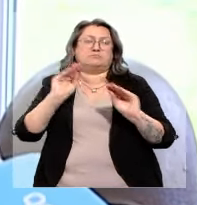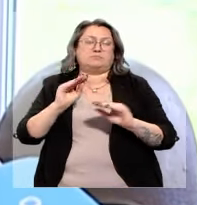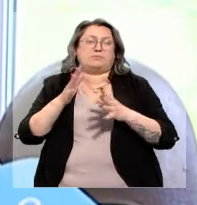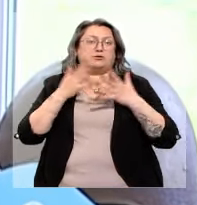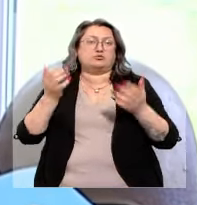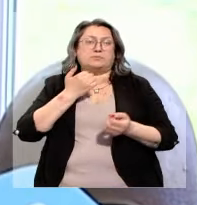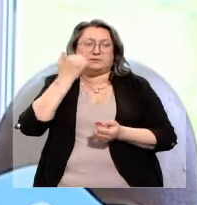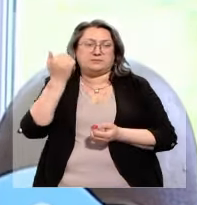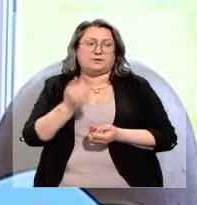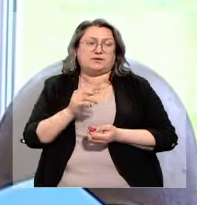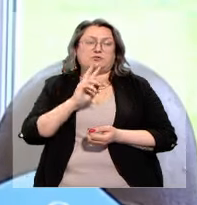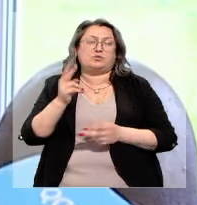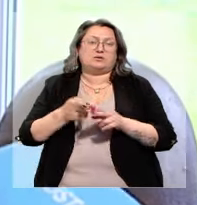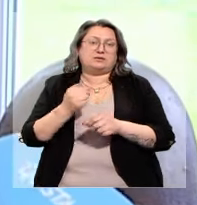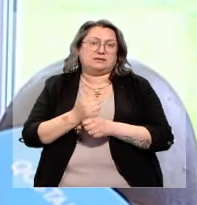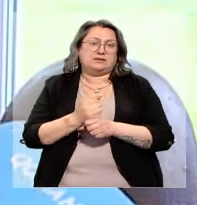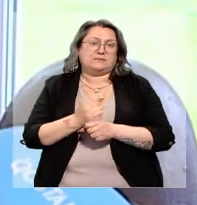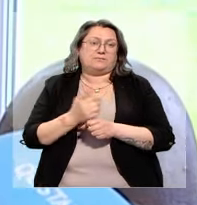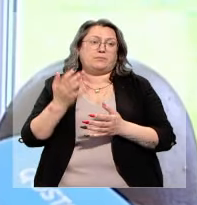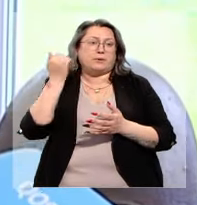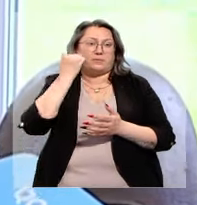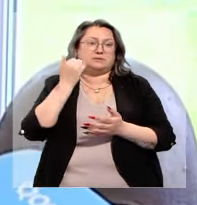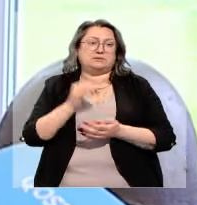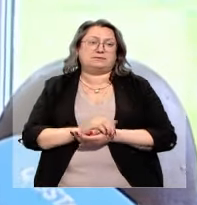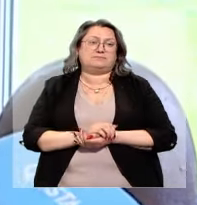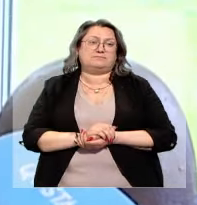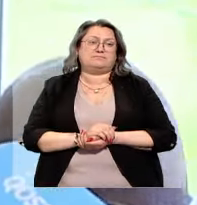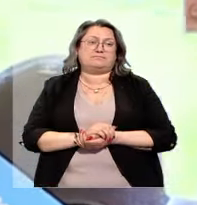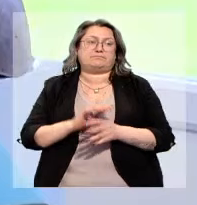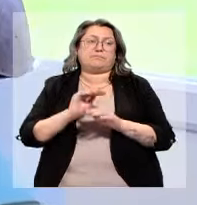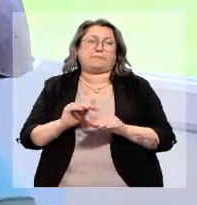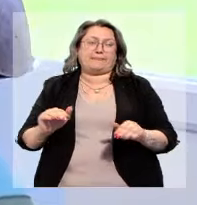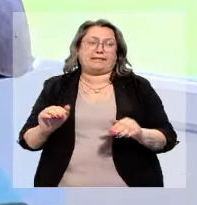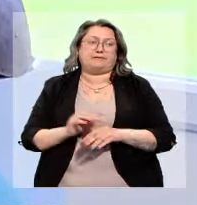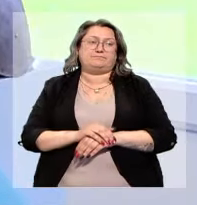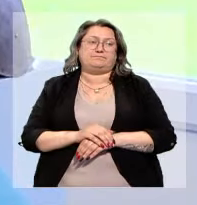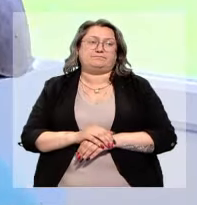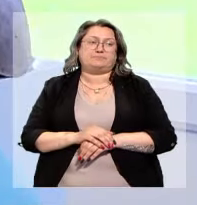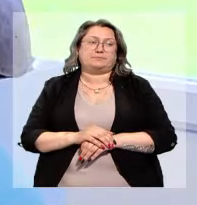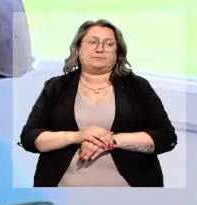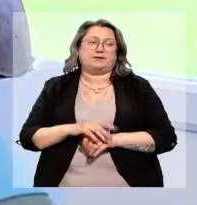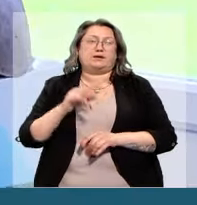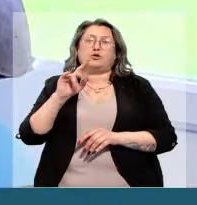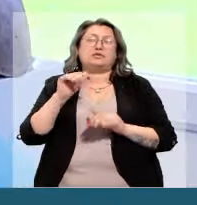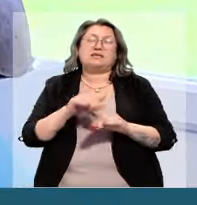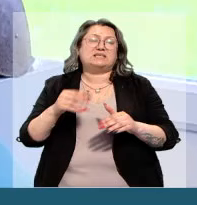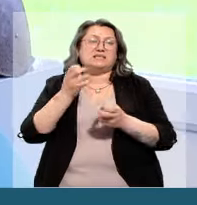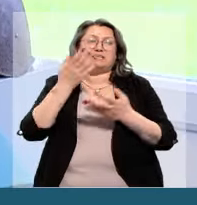Большое спасибо, кто это сделал. Какая память детям. Хотя детки не